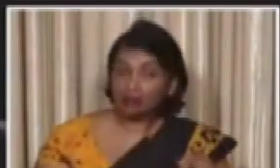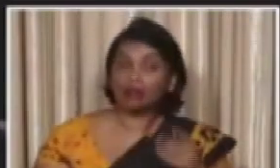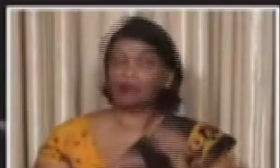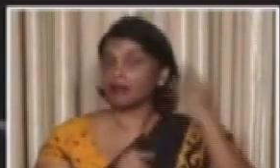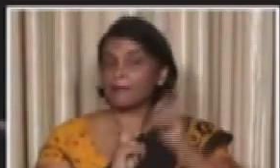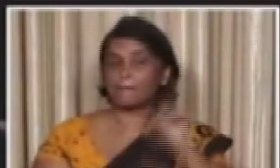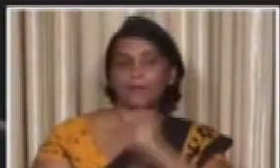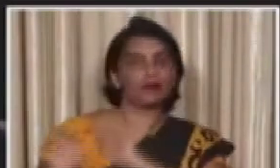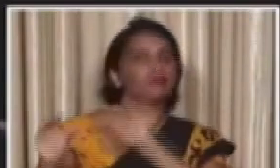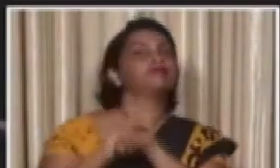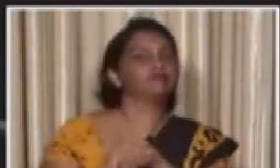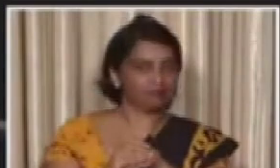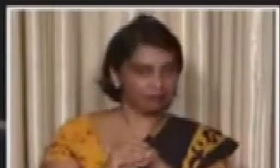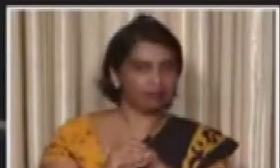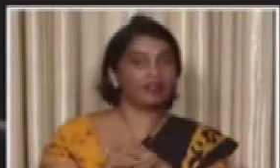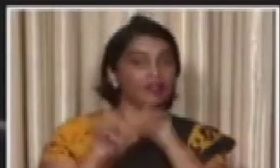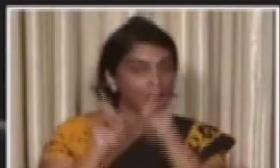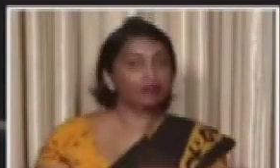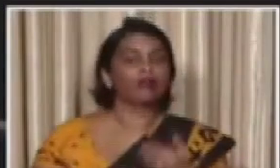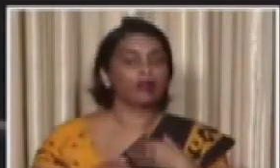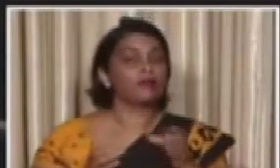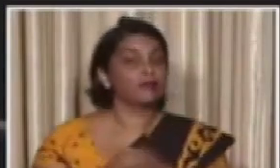පාර පාර්ලිමේන්තුවට එන එක. ඒක අපේ